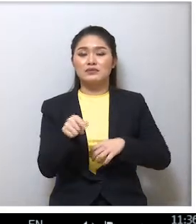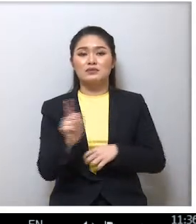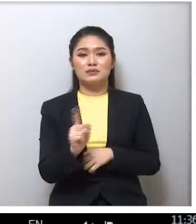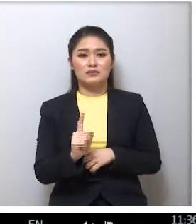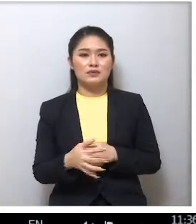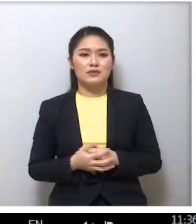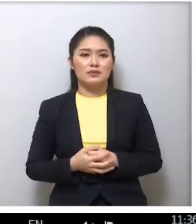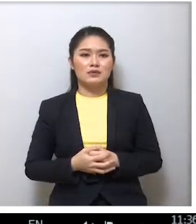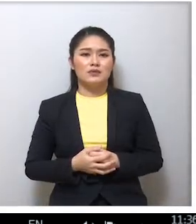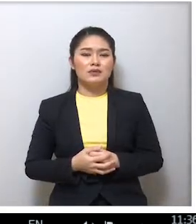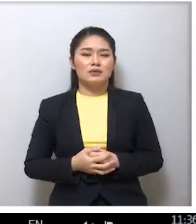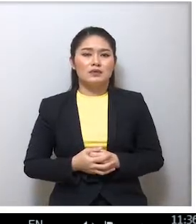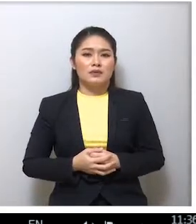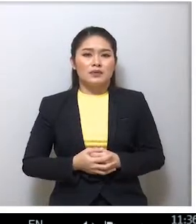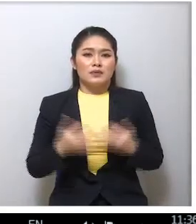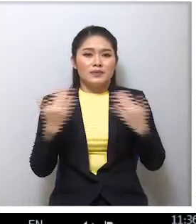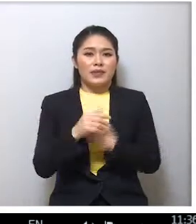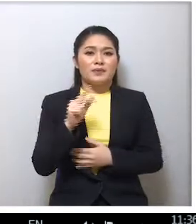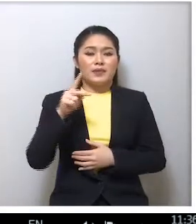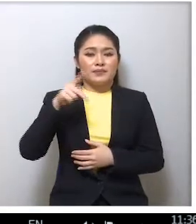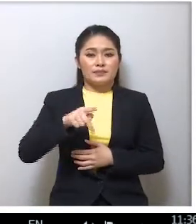ป็นโพลีกอนก่อน